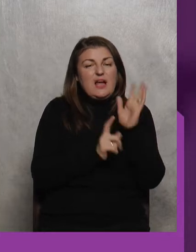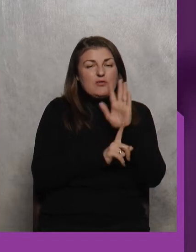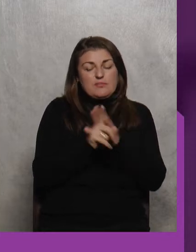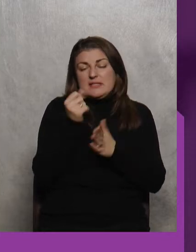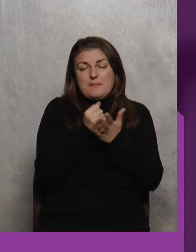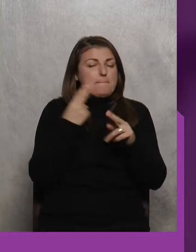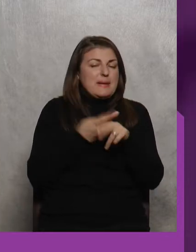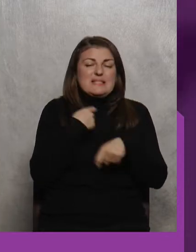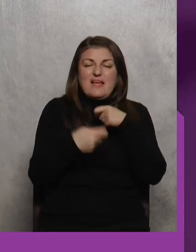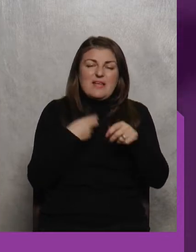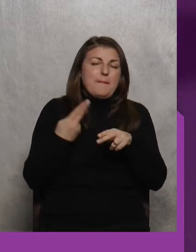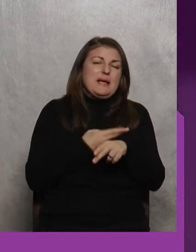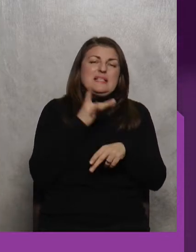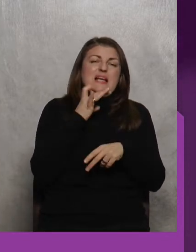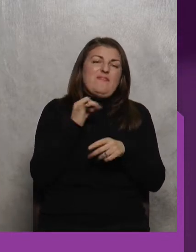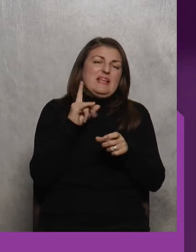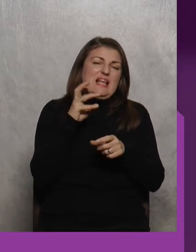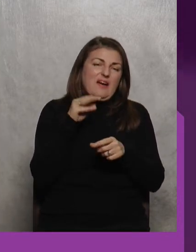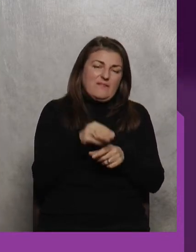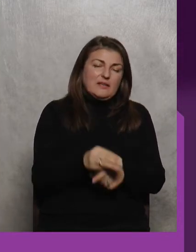розпочинається без зав'язок і без рефері захвату.